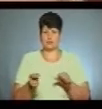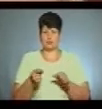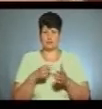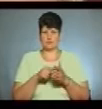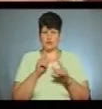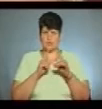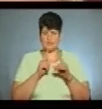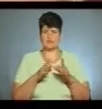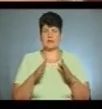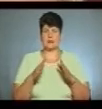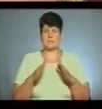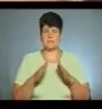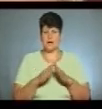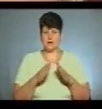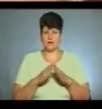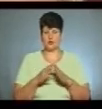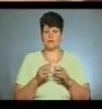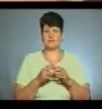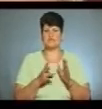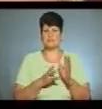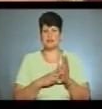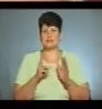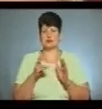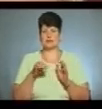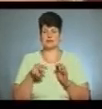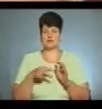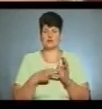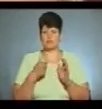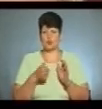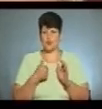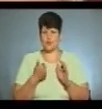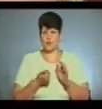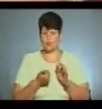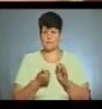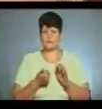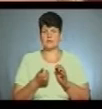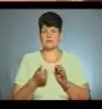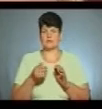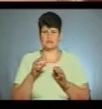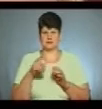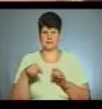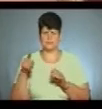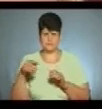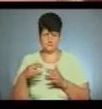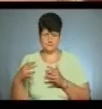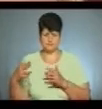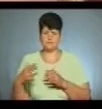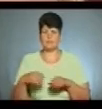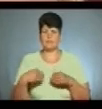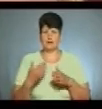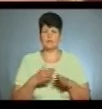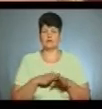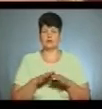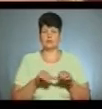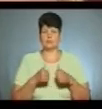нерухоме майно від 18 квітня 2007 року серії САВ за номером 051362, виданий виконавчим